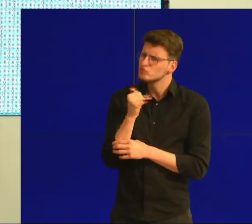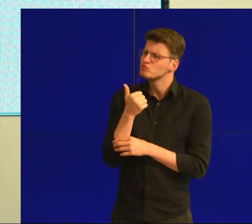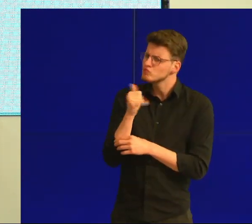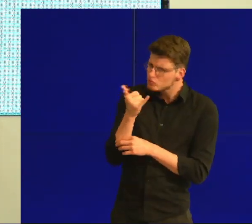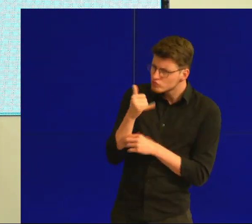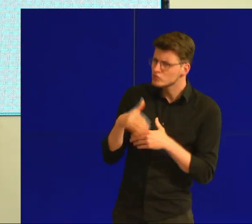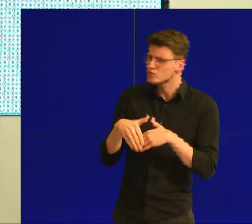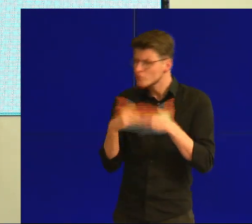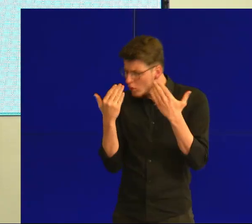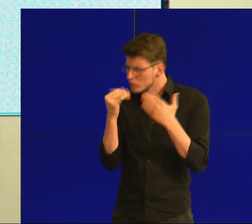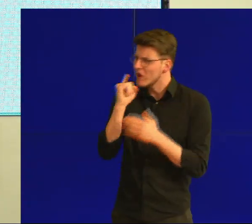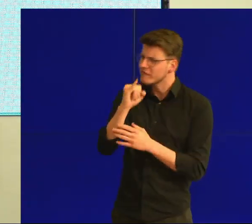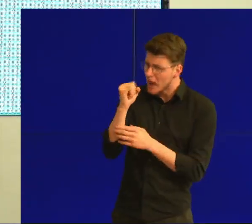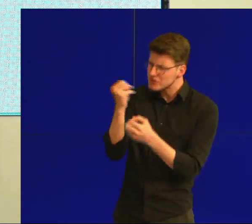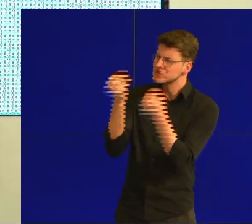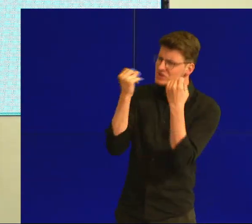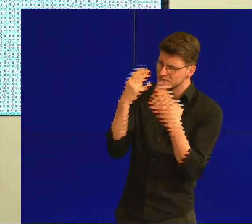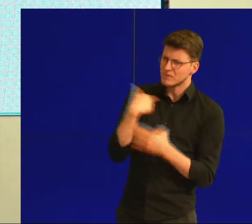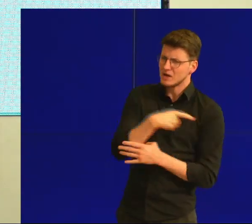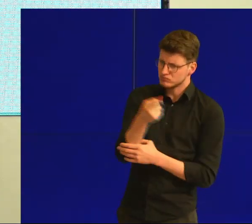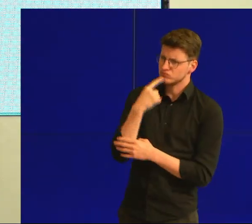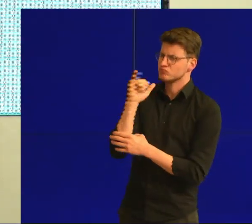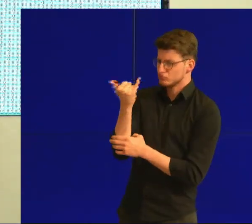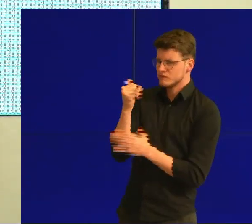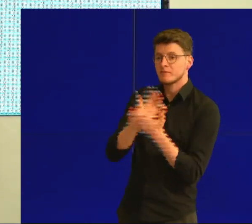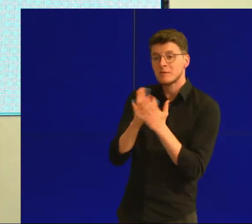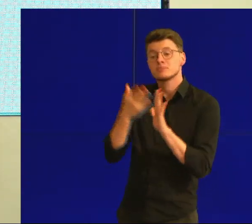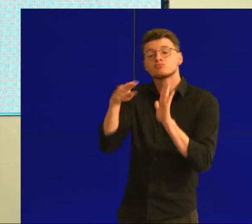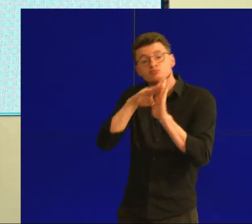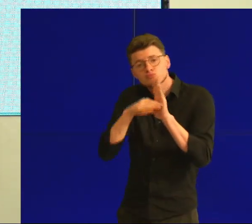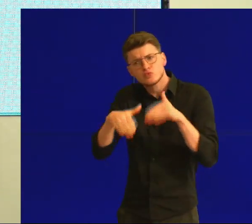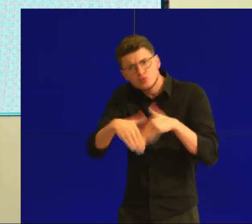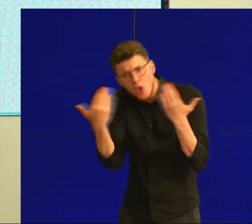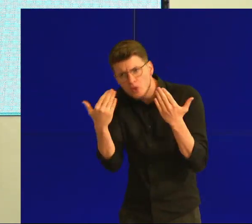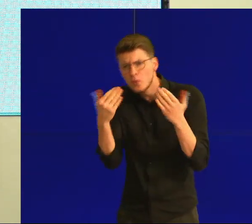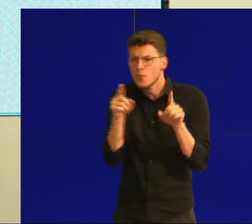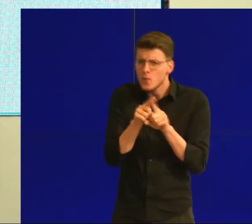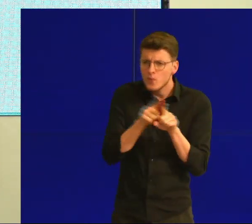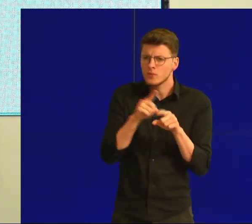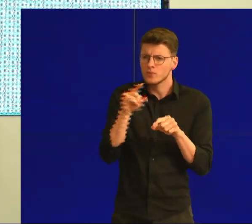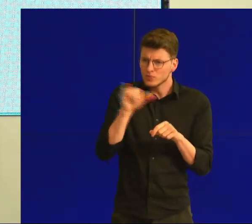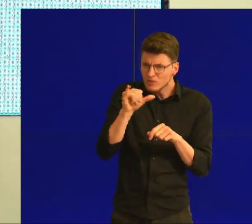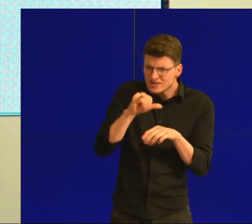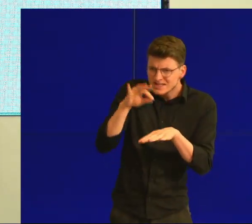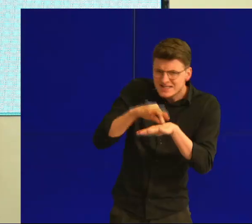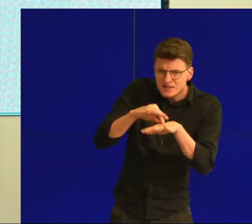de ma très grande nouvelle banque m symptoms of the spread infonautes virus